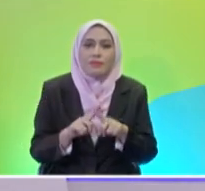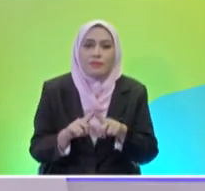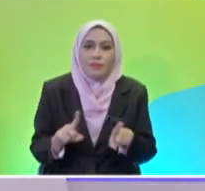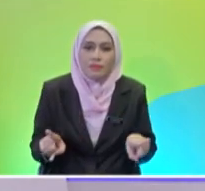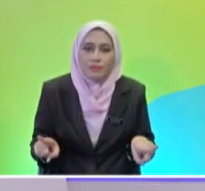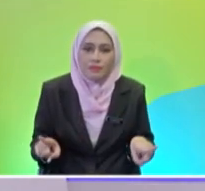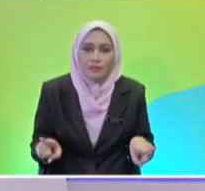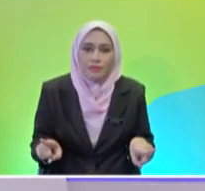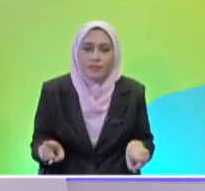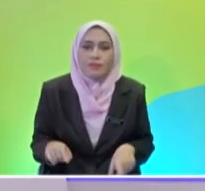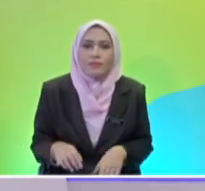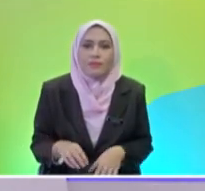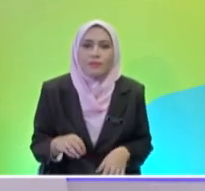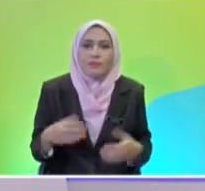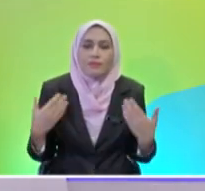ada dia punya